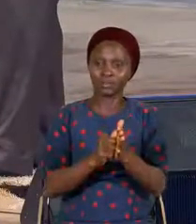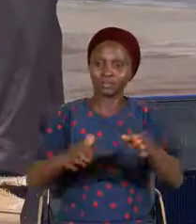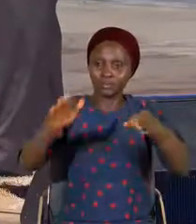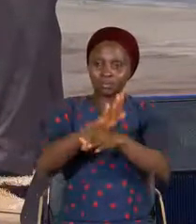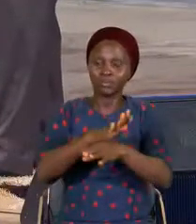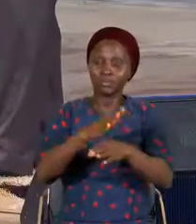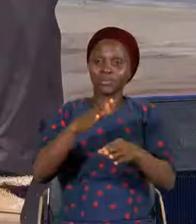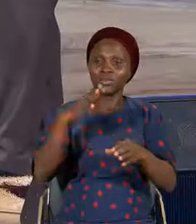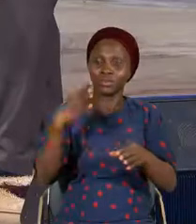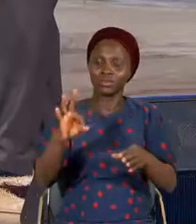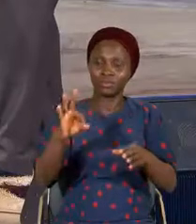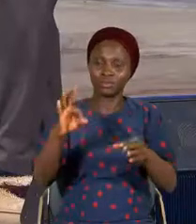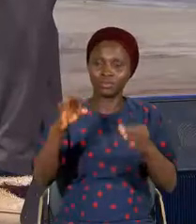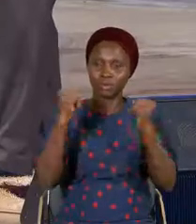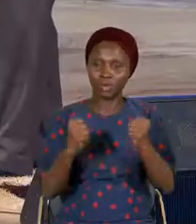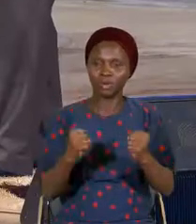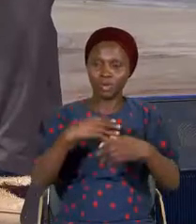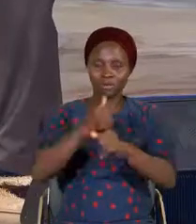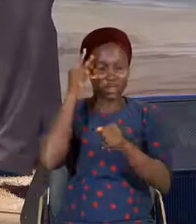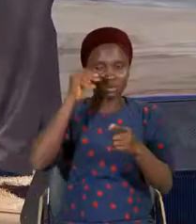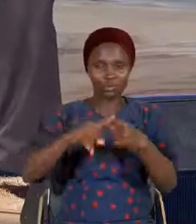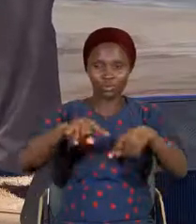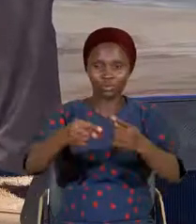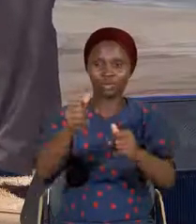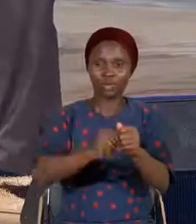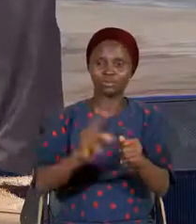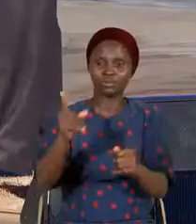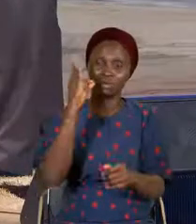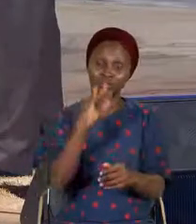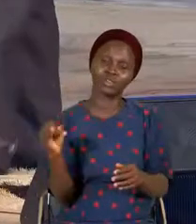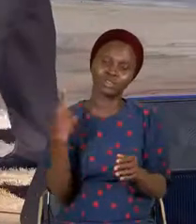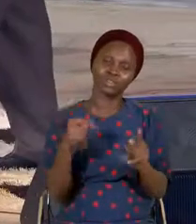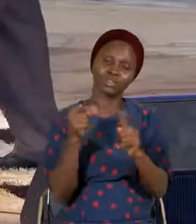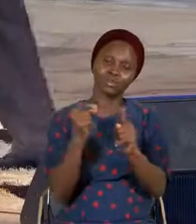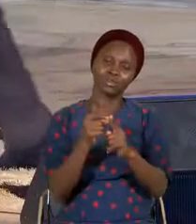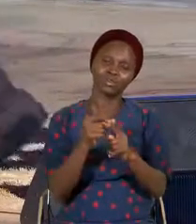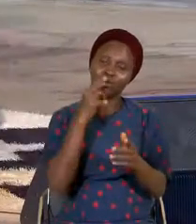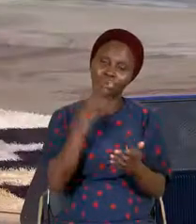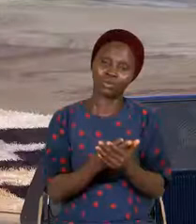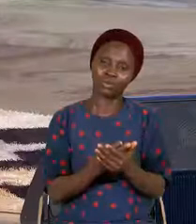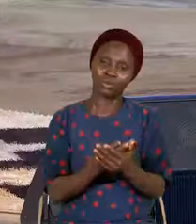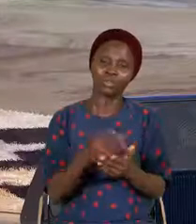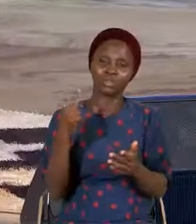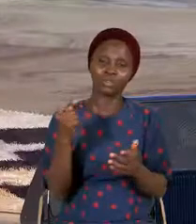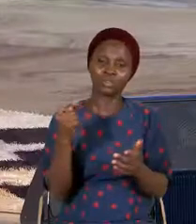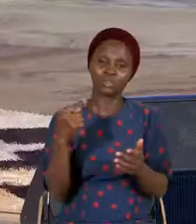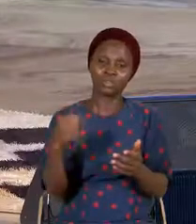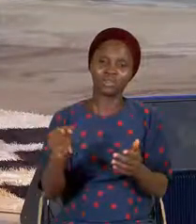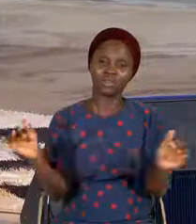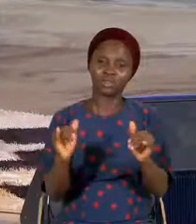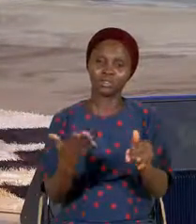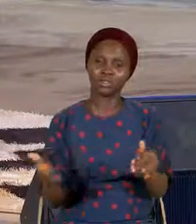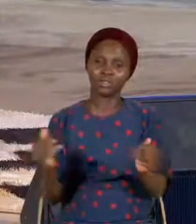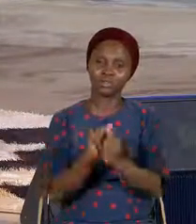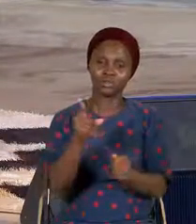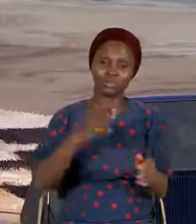puissance l'a rendu puissant pour aller partout pour prêcher l'évangile de manière efficace. La même chose peut se passer avec